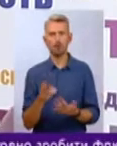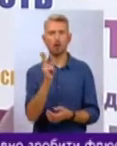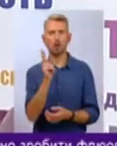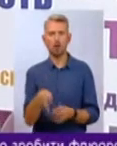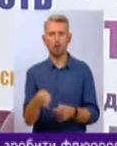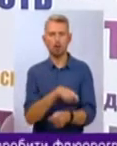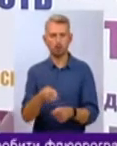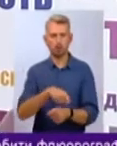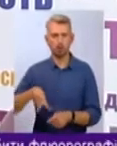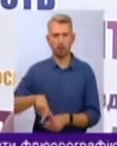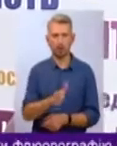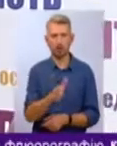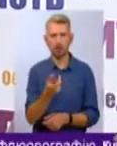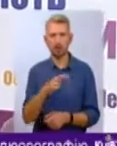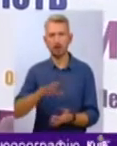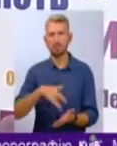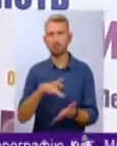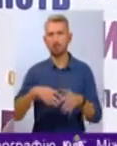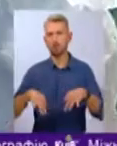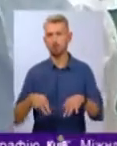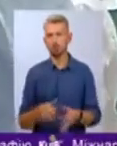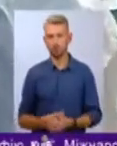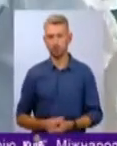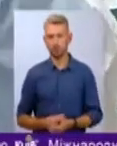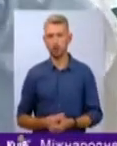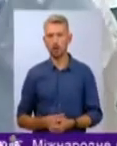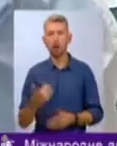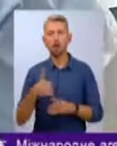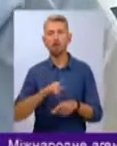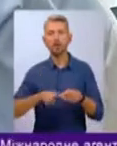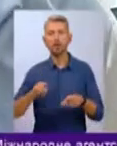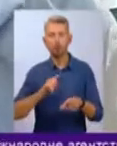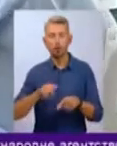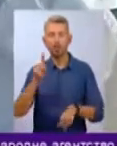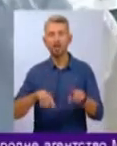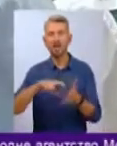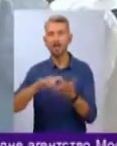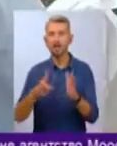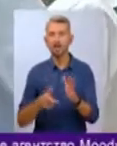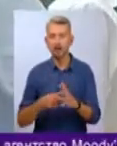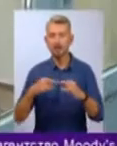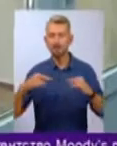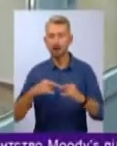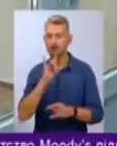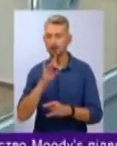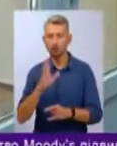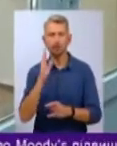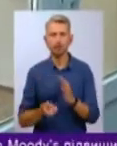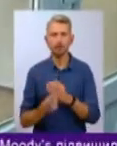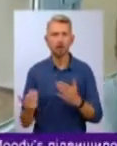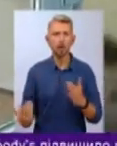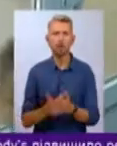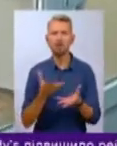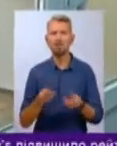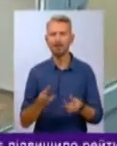кілометри доріг для міського транспорту. А вже невдовзі у деяких класах парт не буде, з'являться нові м'які